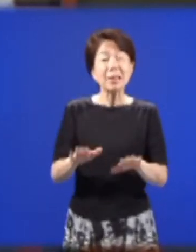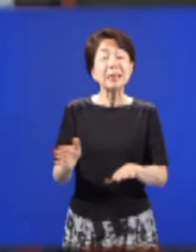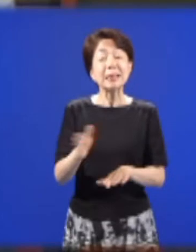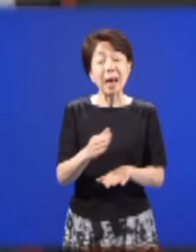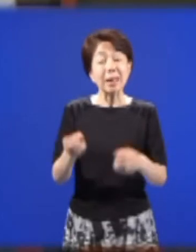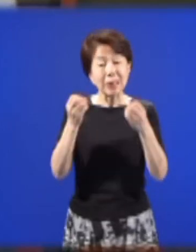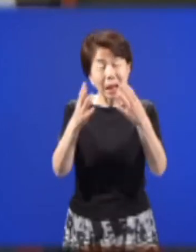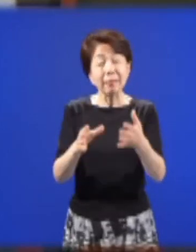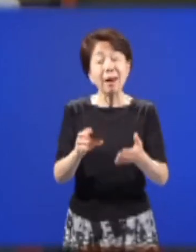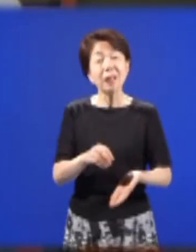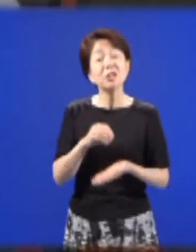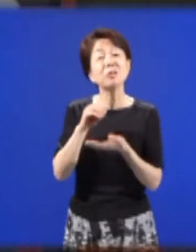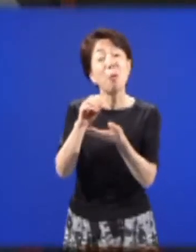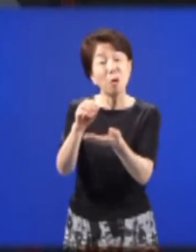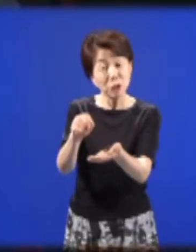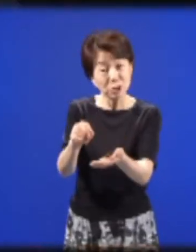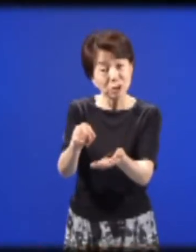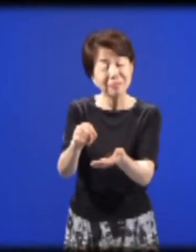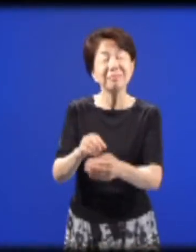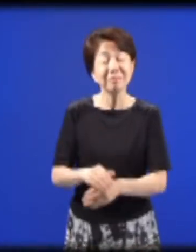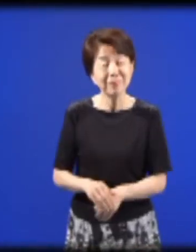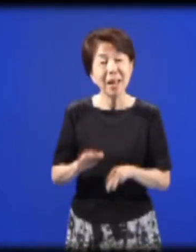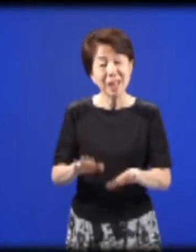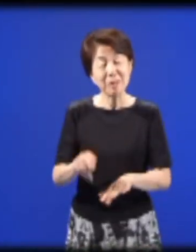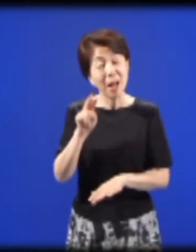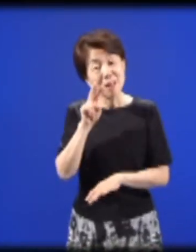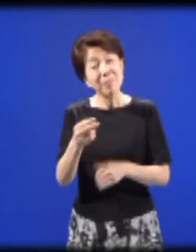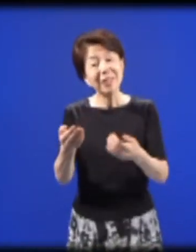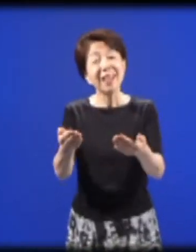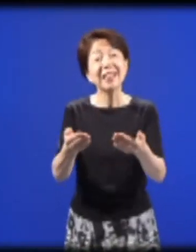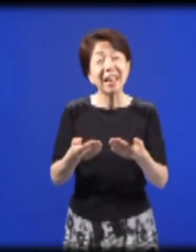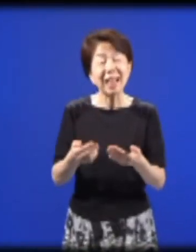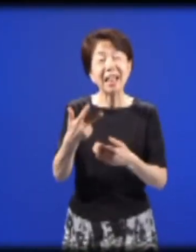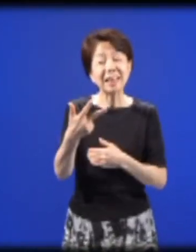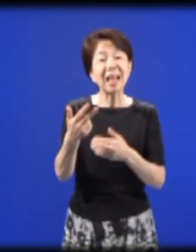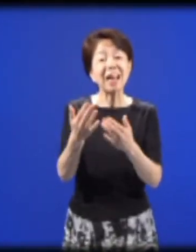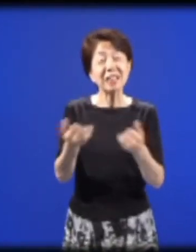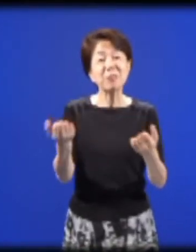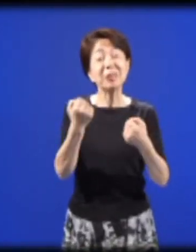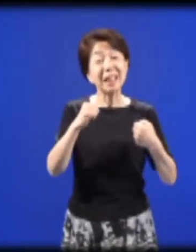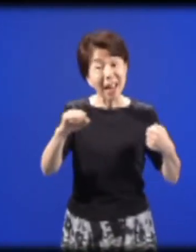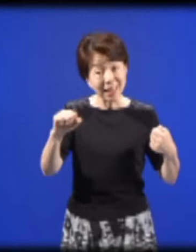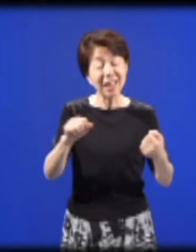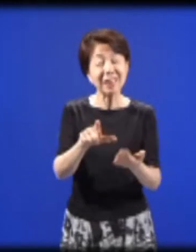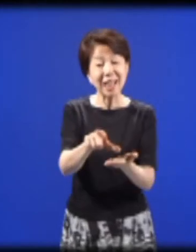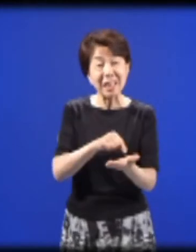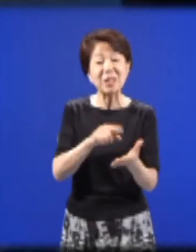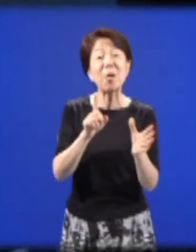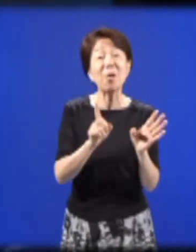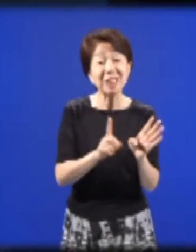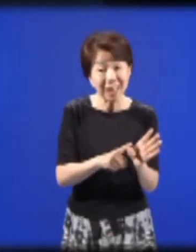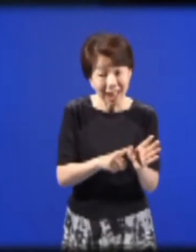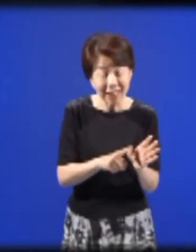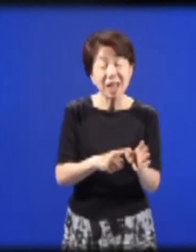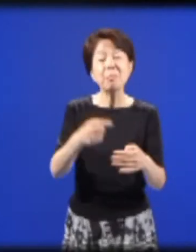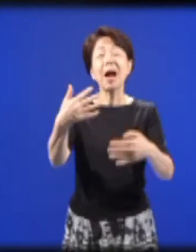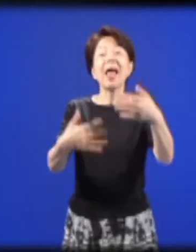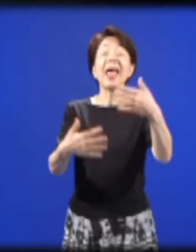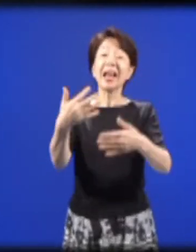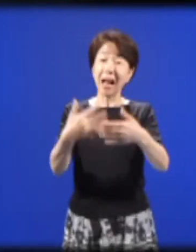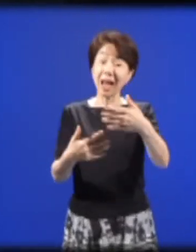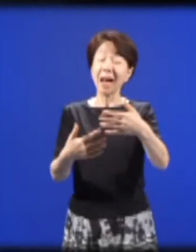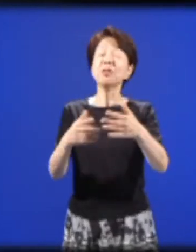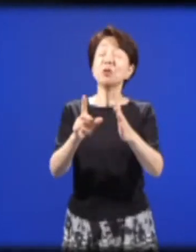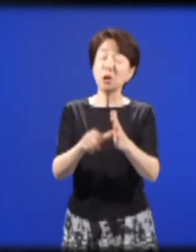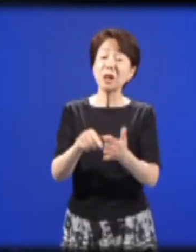新しく導入したもので、今見てもらった市民演劇の演出の一部で使ったり、最近だと映画上